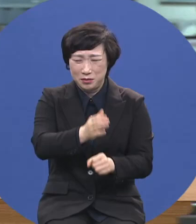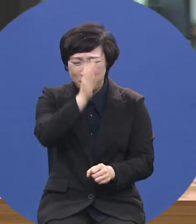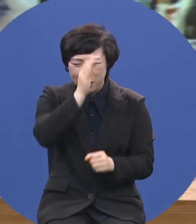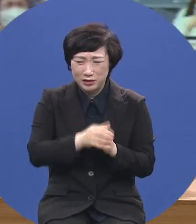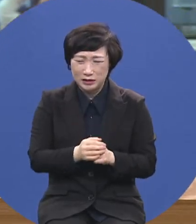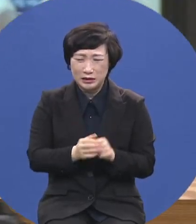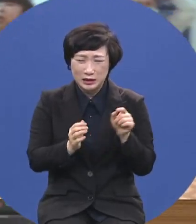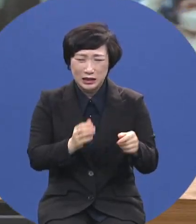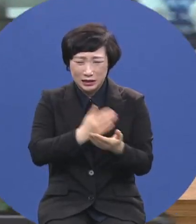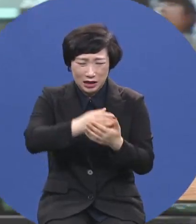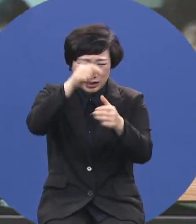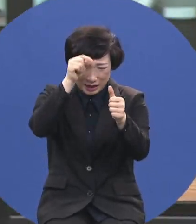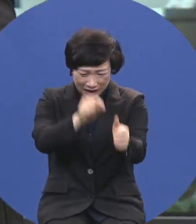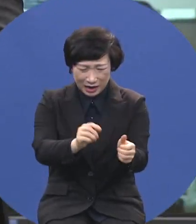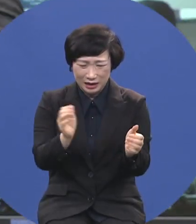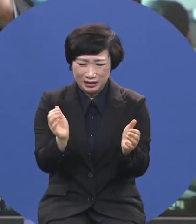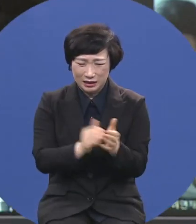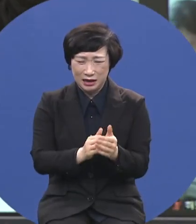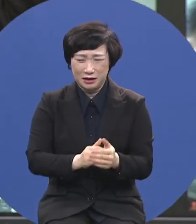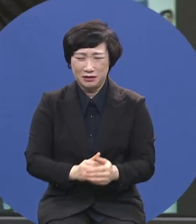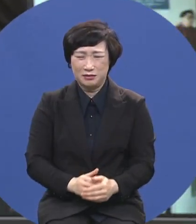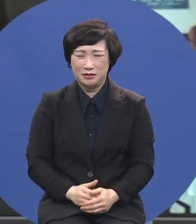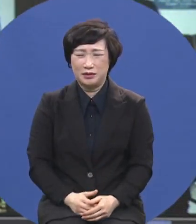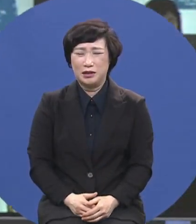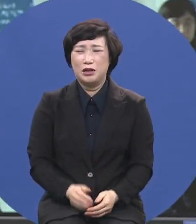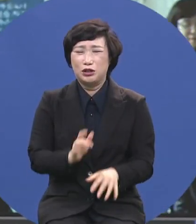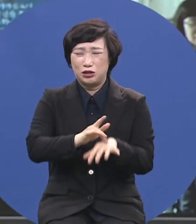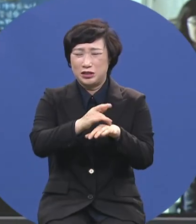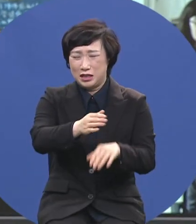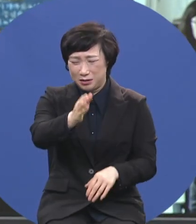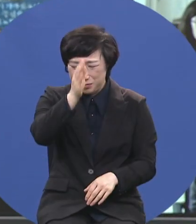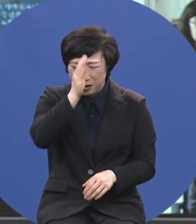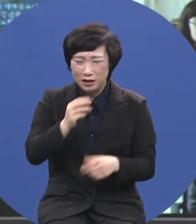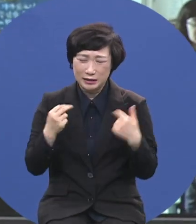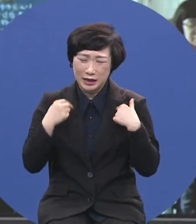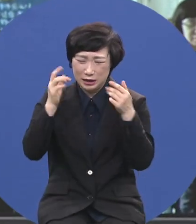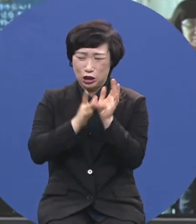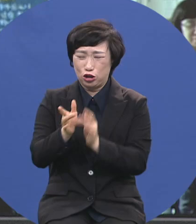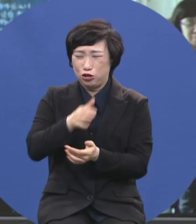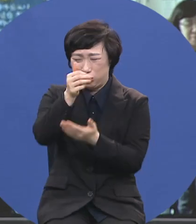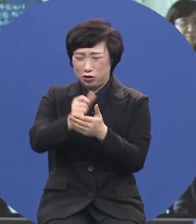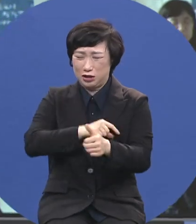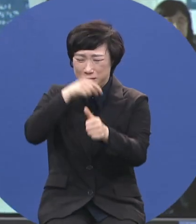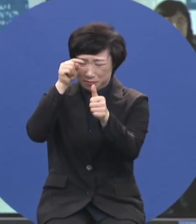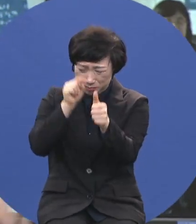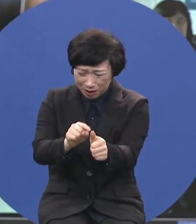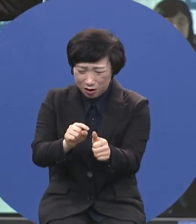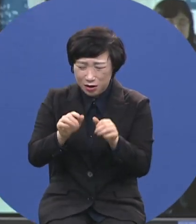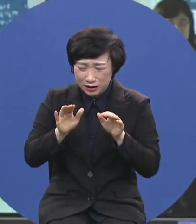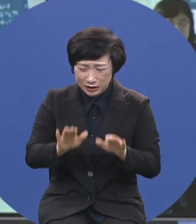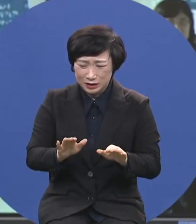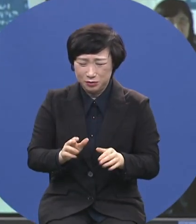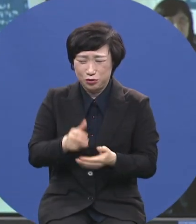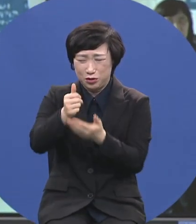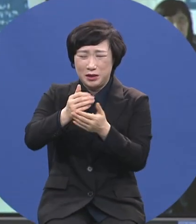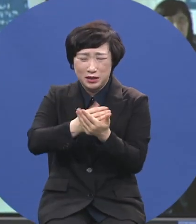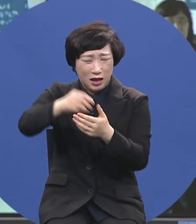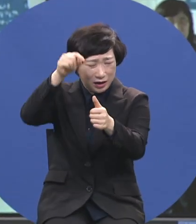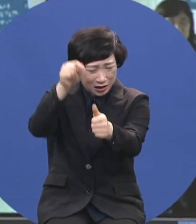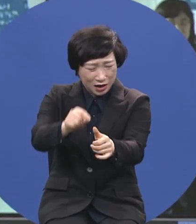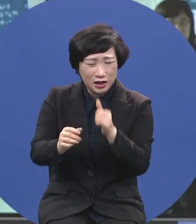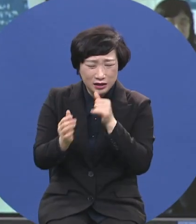질병아 너도 떠나갈지어다. 귀신아 질병아 나사렛 예수님의 이름 명령하노니 주님이